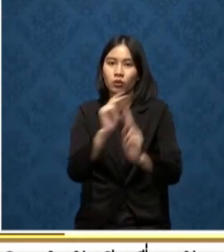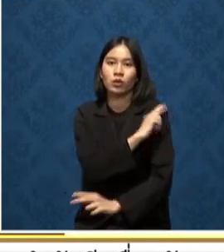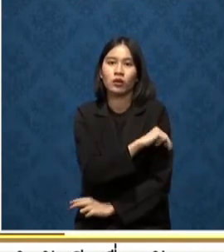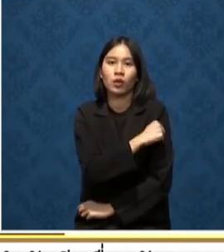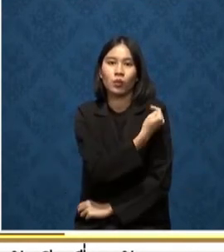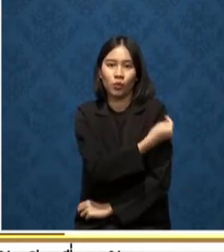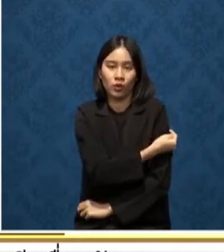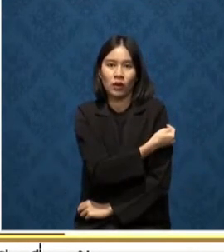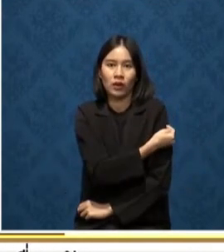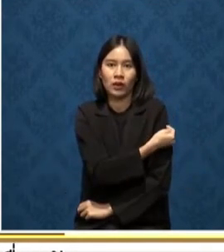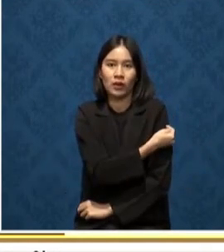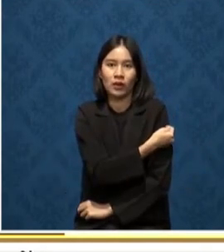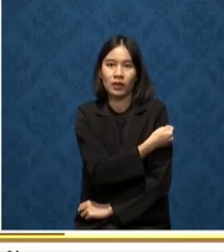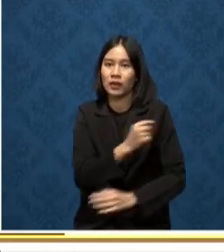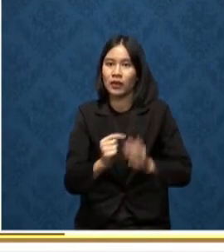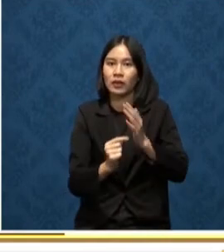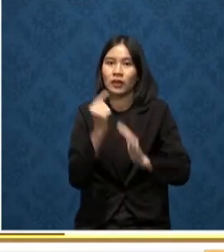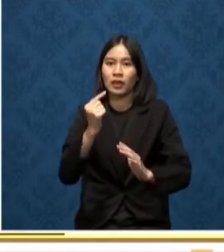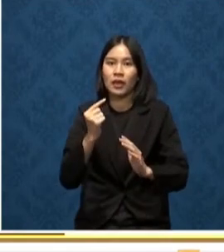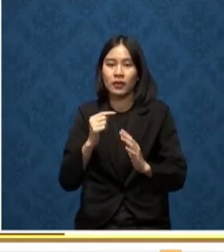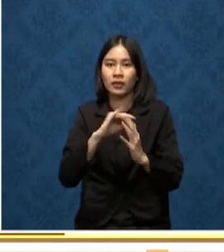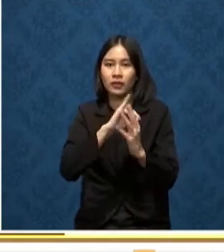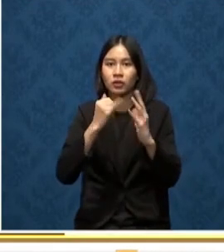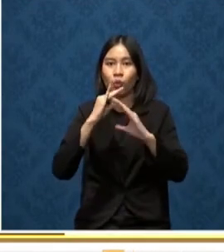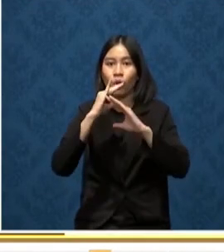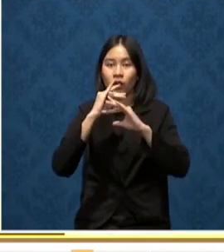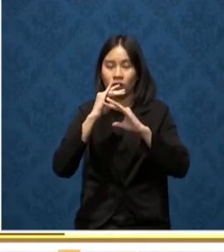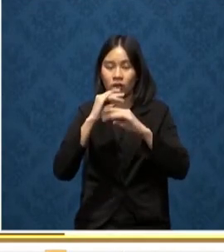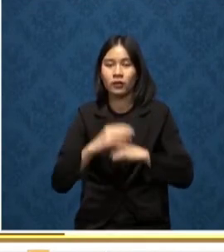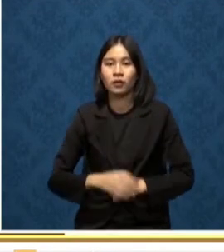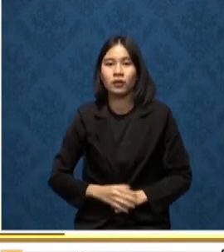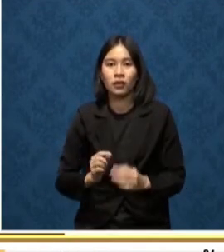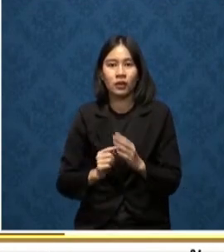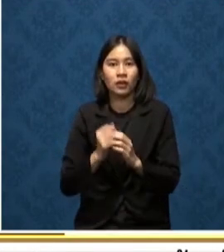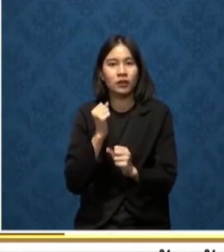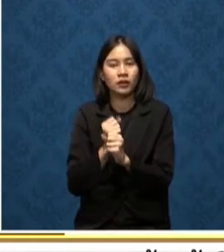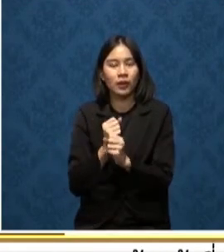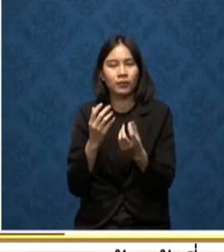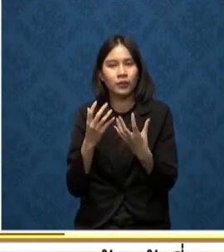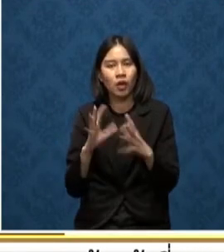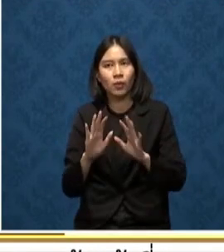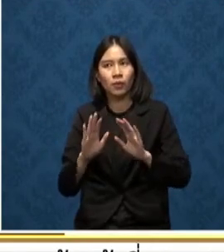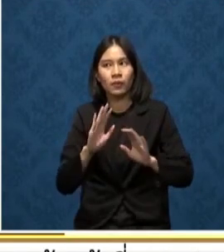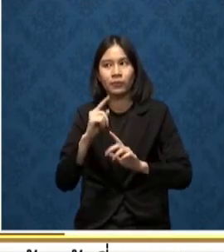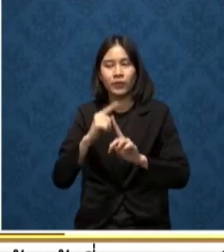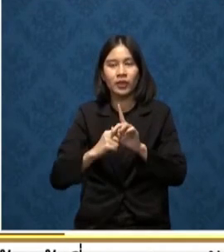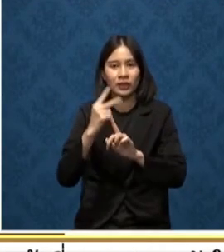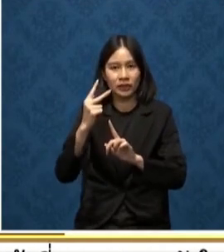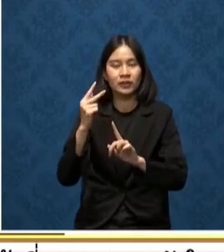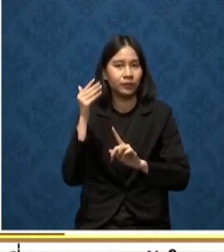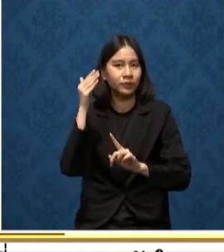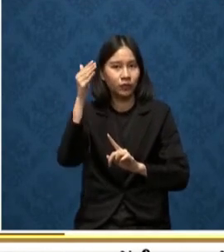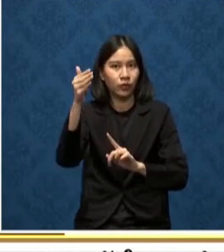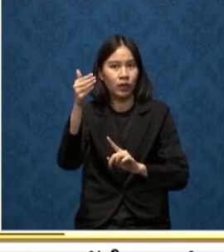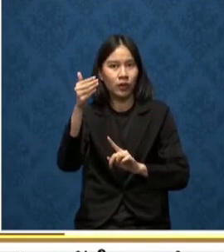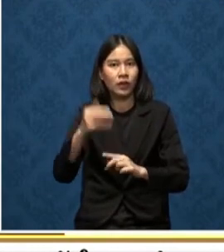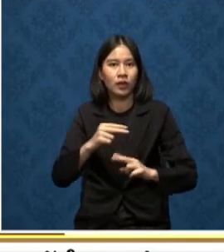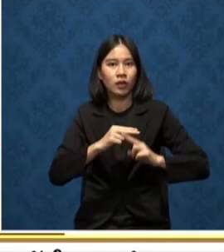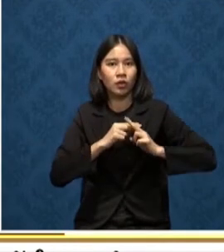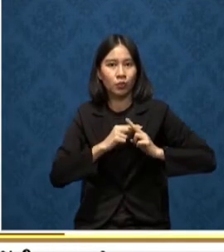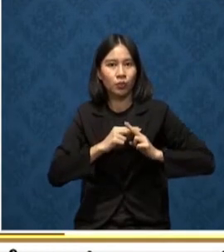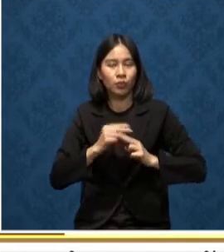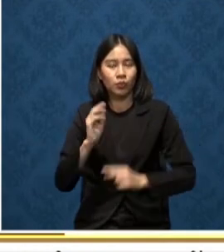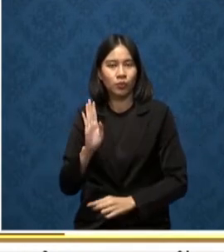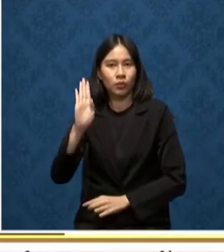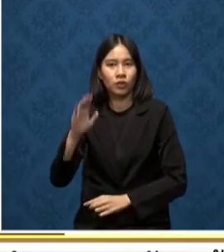รกทจัหวระยองทมีเพิมรแดงทำไปแล้วจะบดด้งได้ประมาณสักเดอนมีนาคมทจะใหเอกชนมาลงทุนจุดแขง